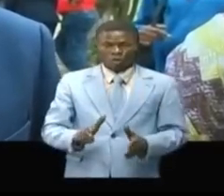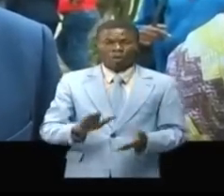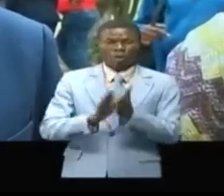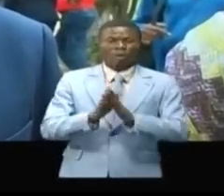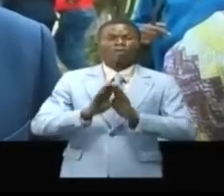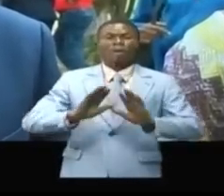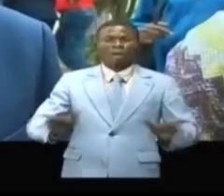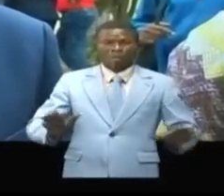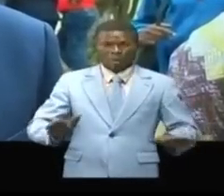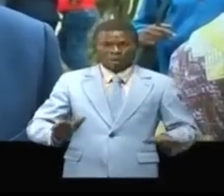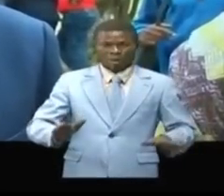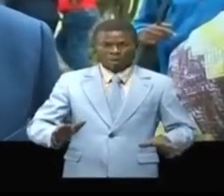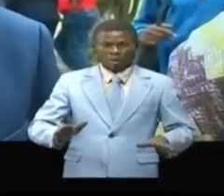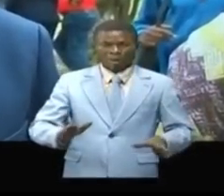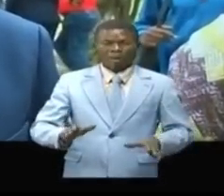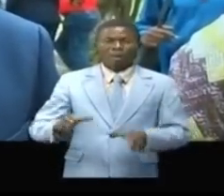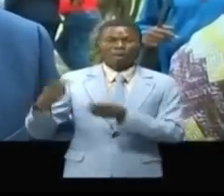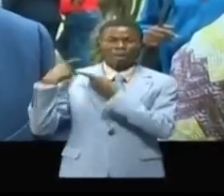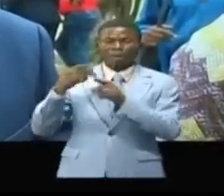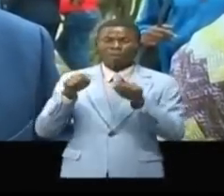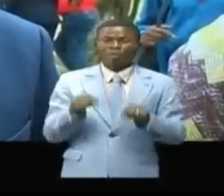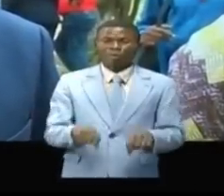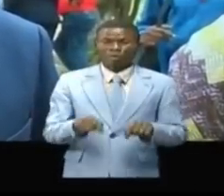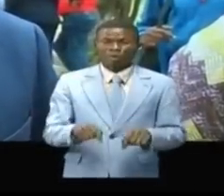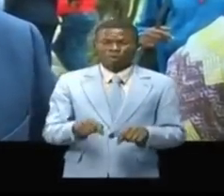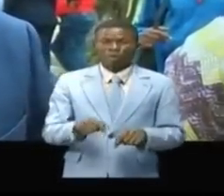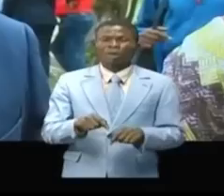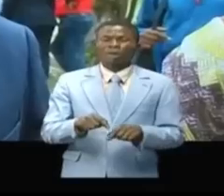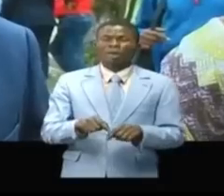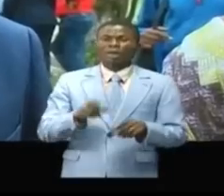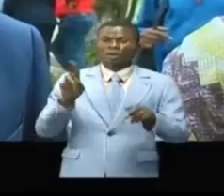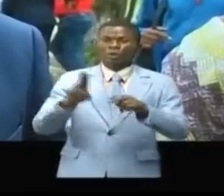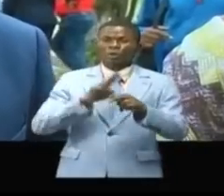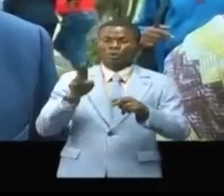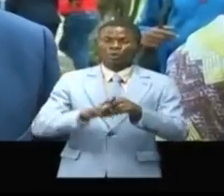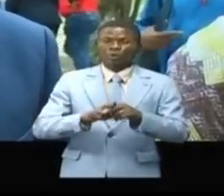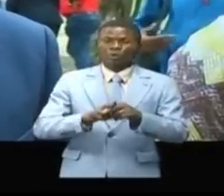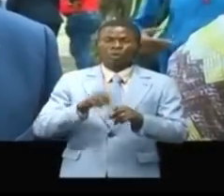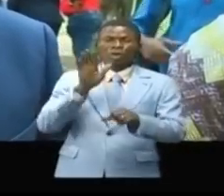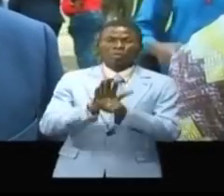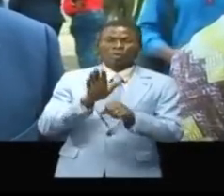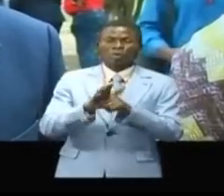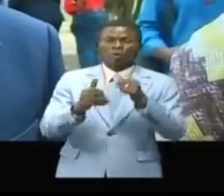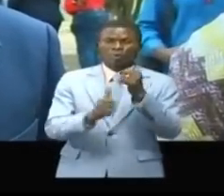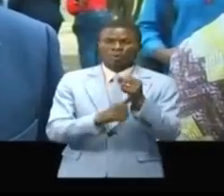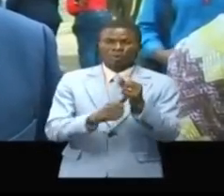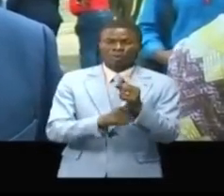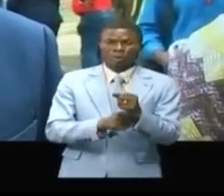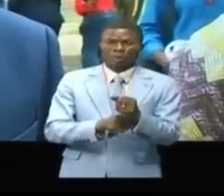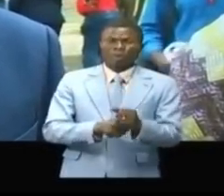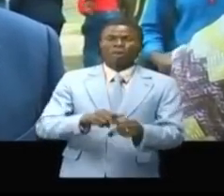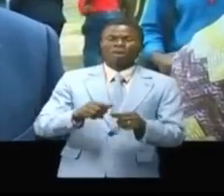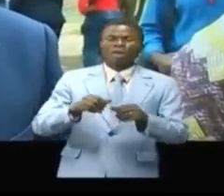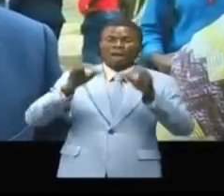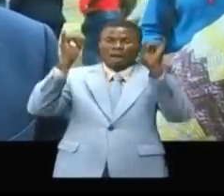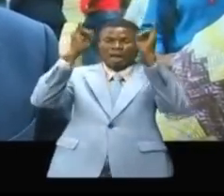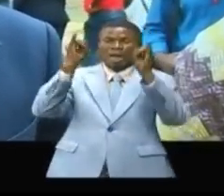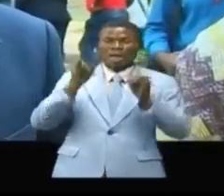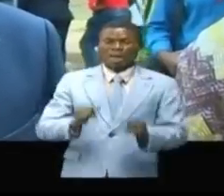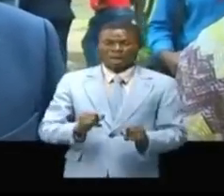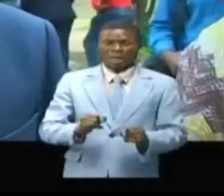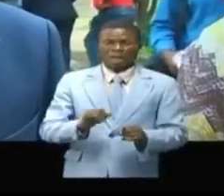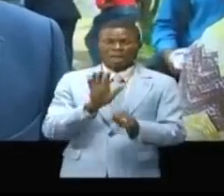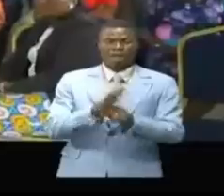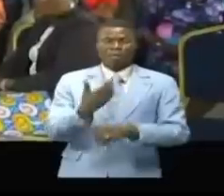mesure, à partir de maintenant, d'accéder à des milliers d'ouvrages,